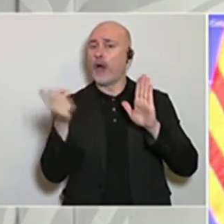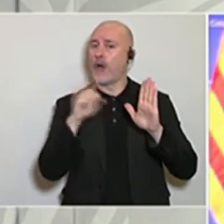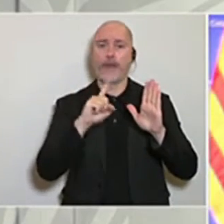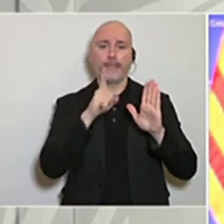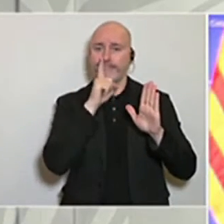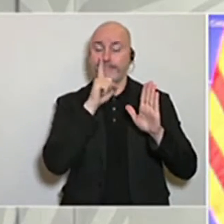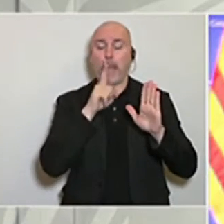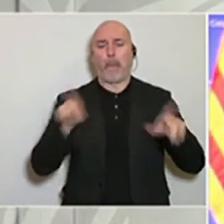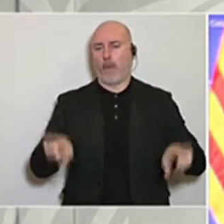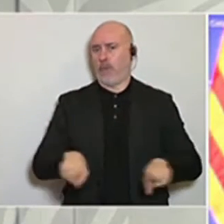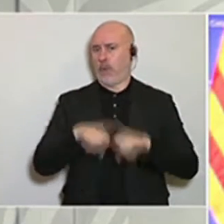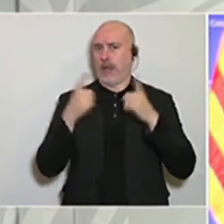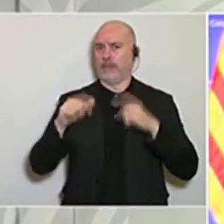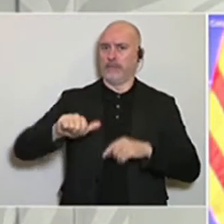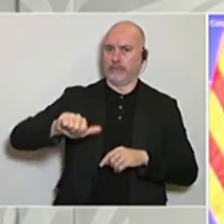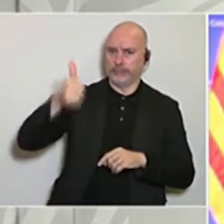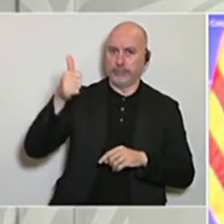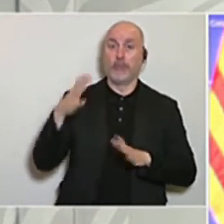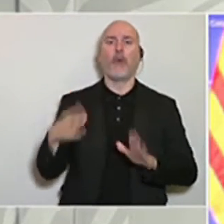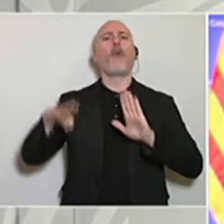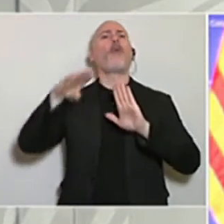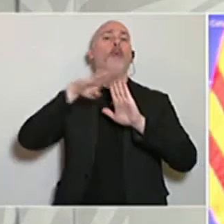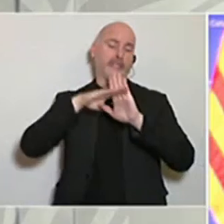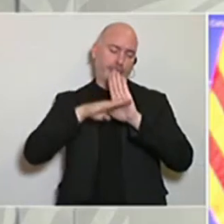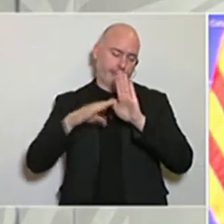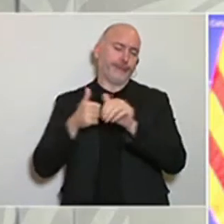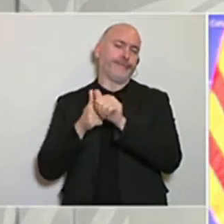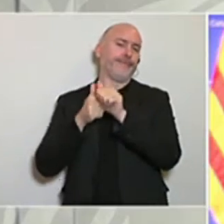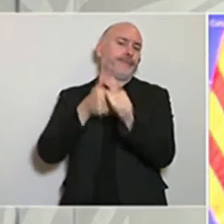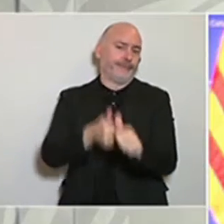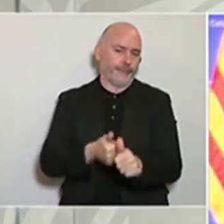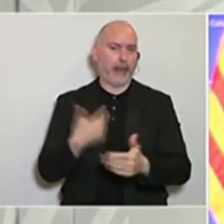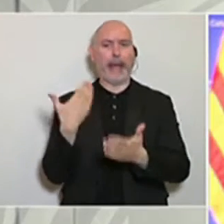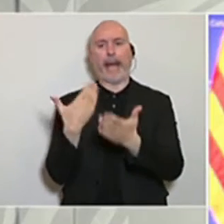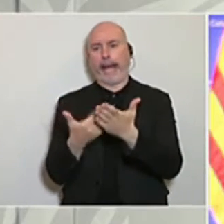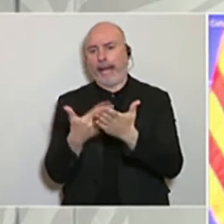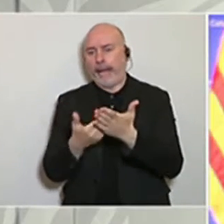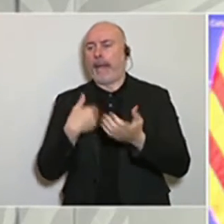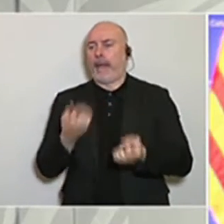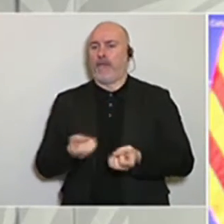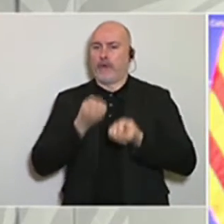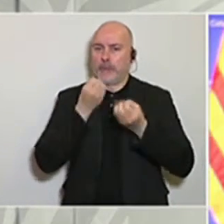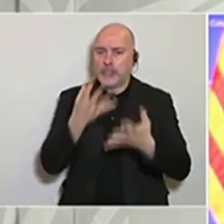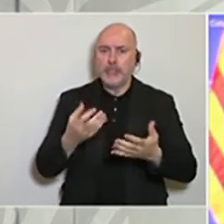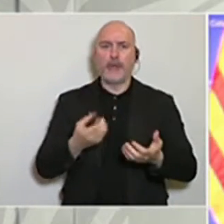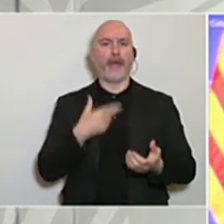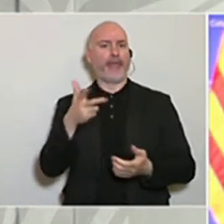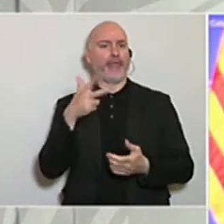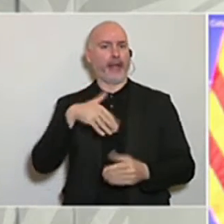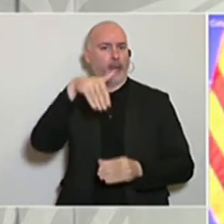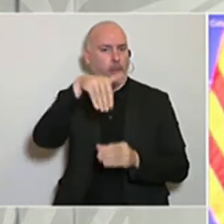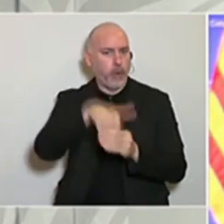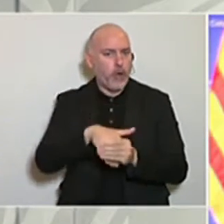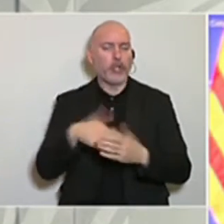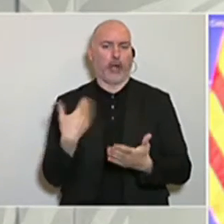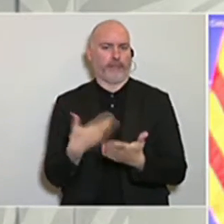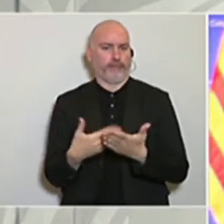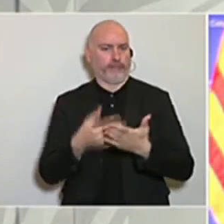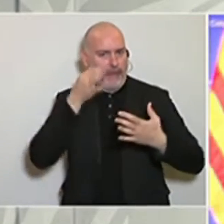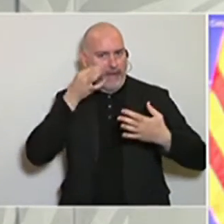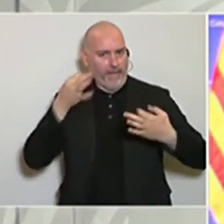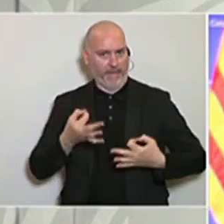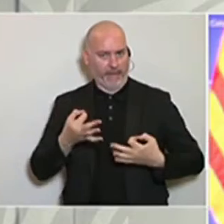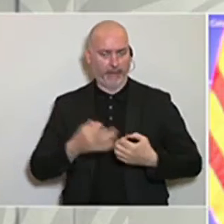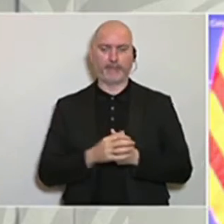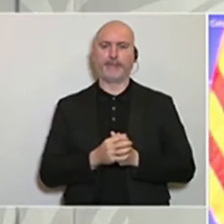seguint determinades condicions que garanteixin el dret d'informació, el dret de vot, així com la seva autenticitat.